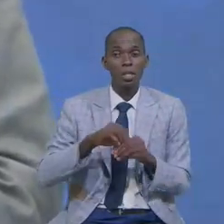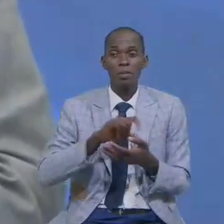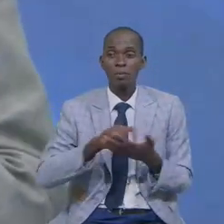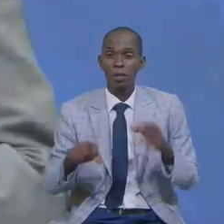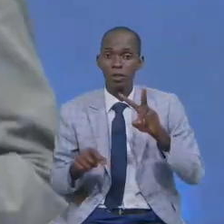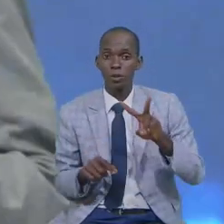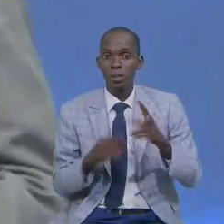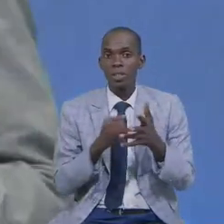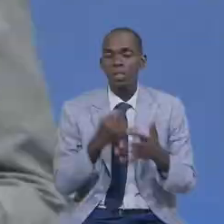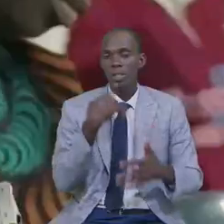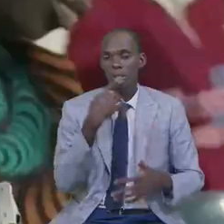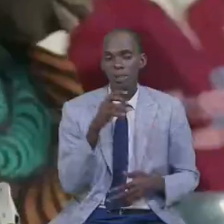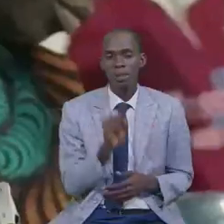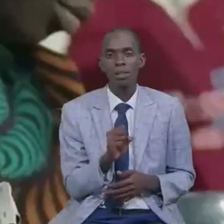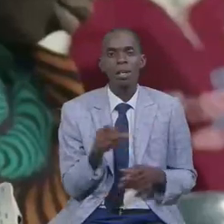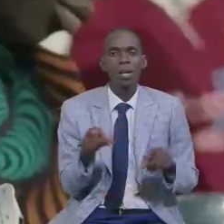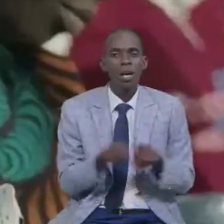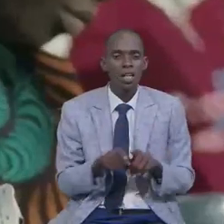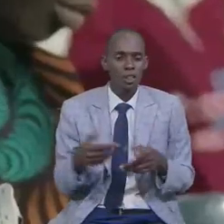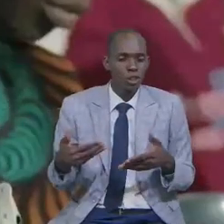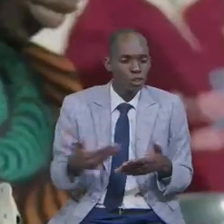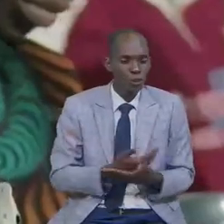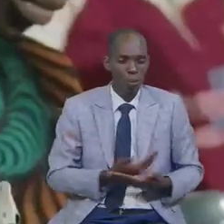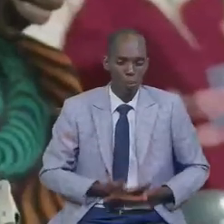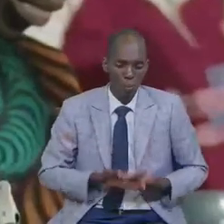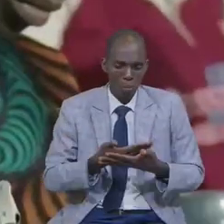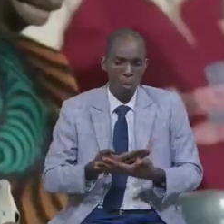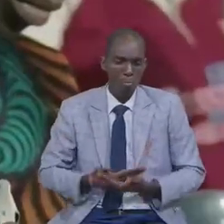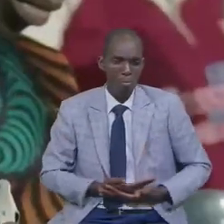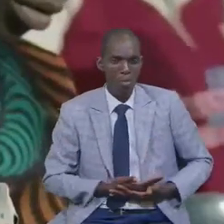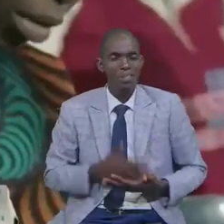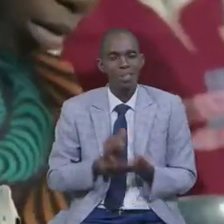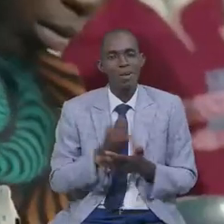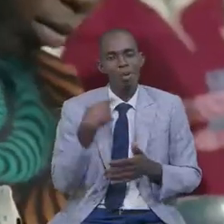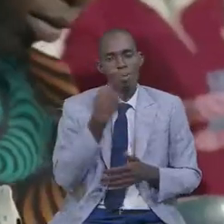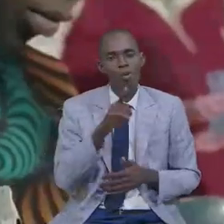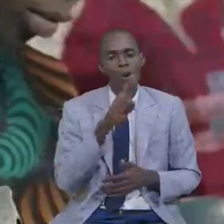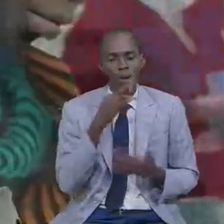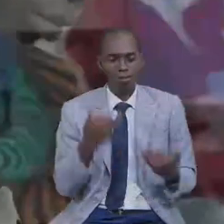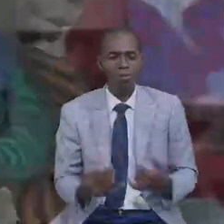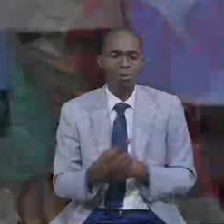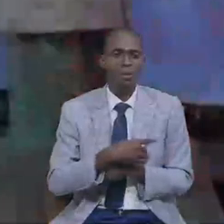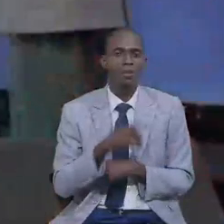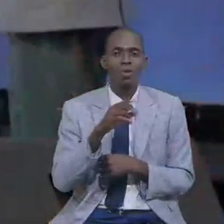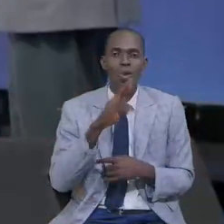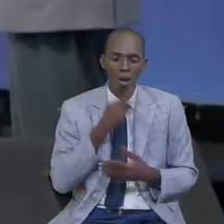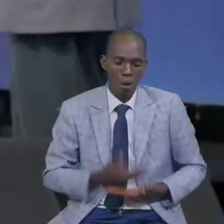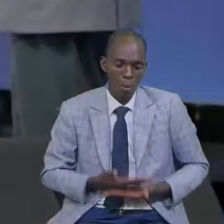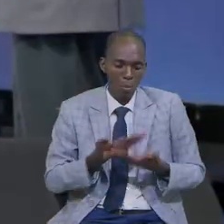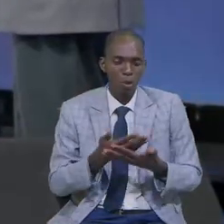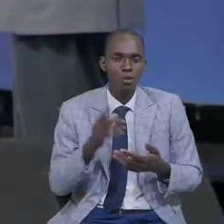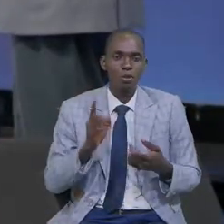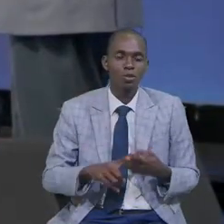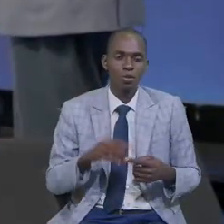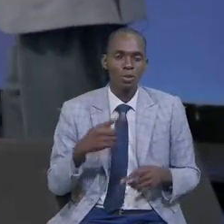dit, désirez comme des enfants nouveau-nés. C'est ce que vous êtes ce soir. Vous êtes nés dans le royaume. Vous